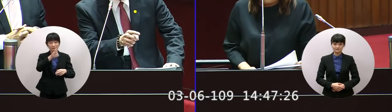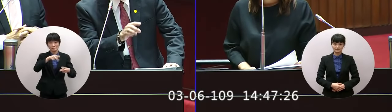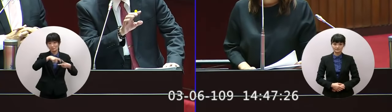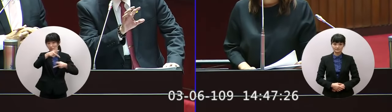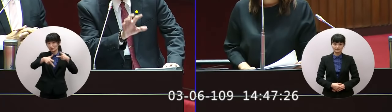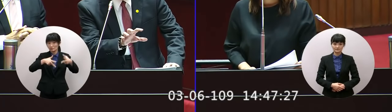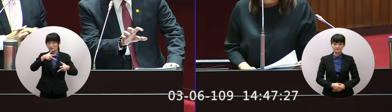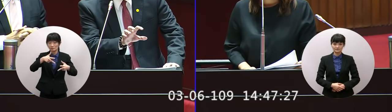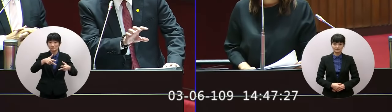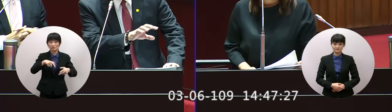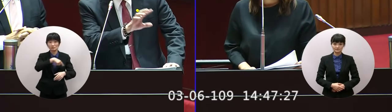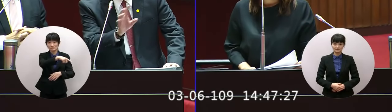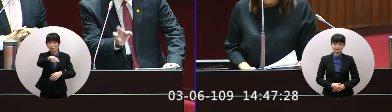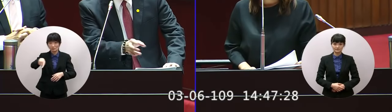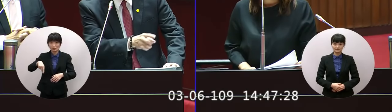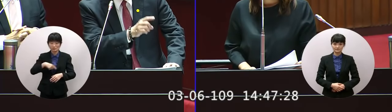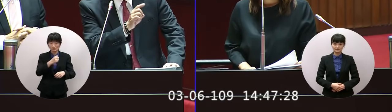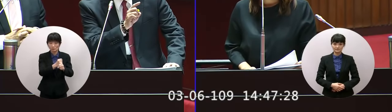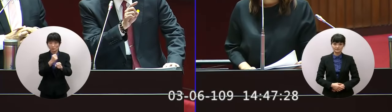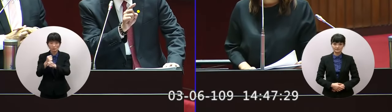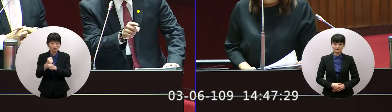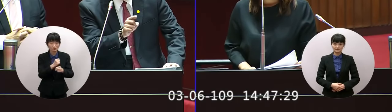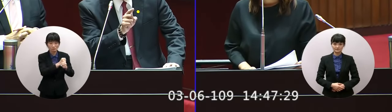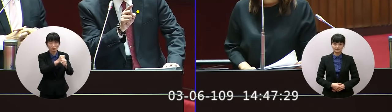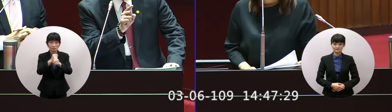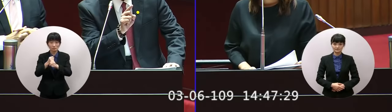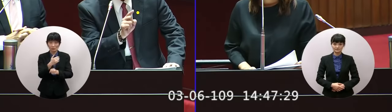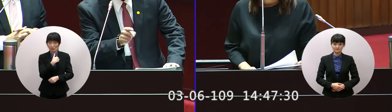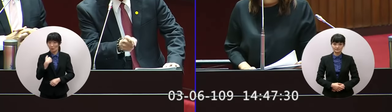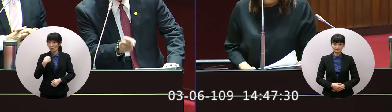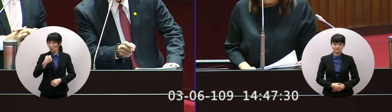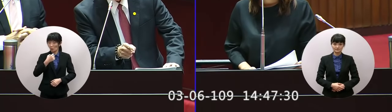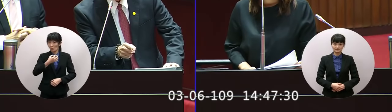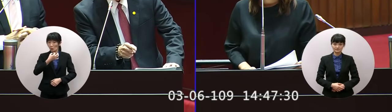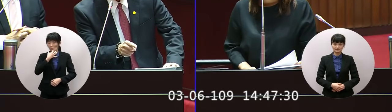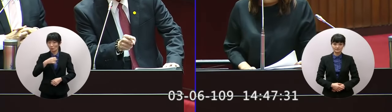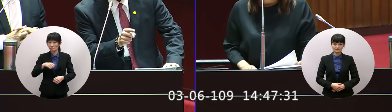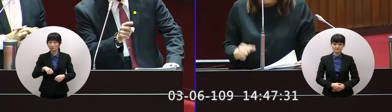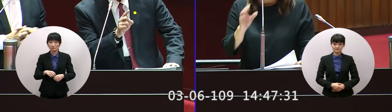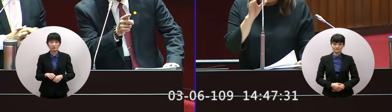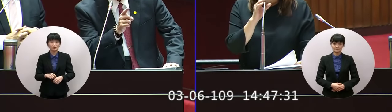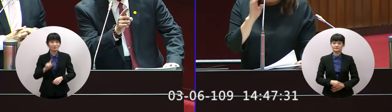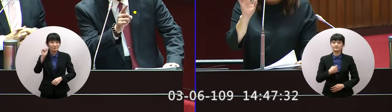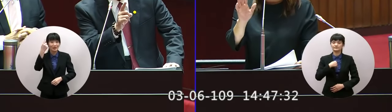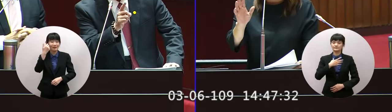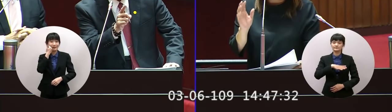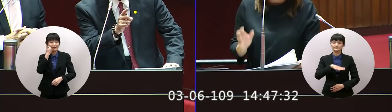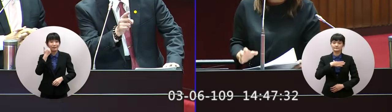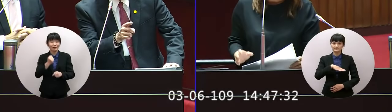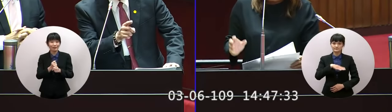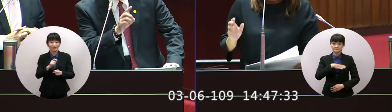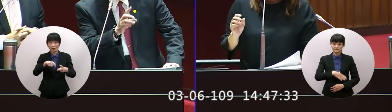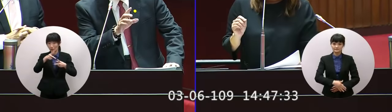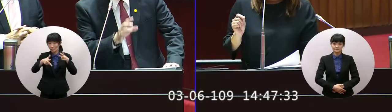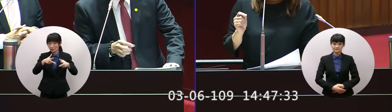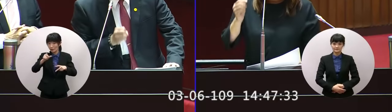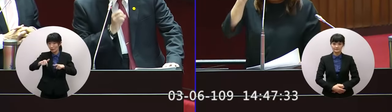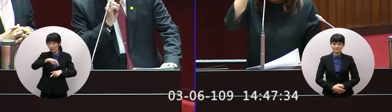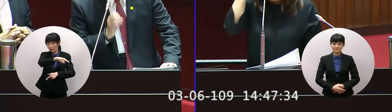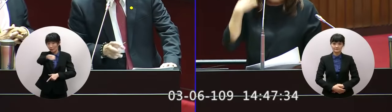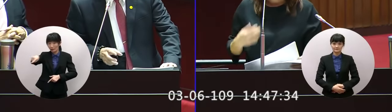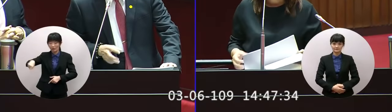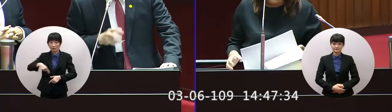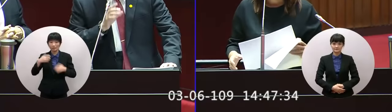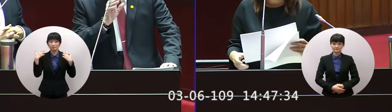厂商以后遮能力能量藏在我们产业界。 我知道了， 我即马委员，你关心的，就是阮